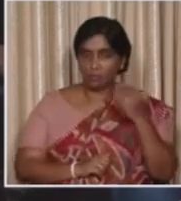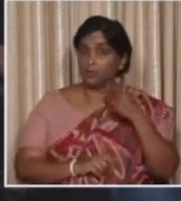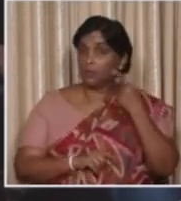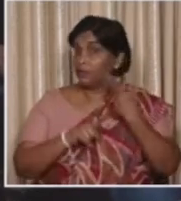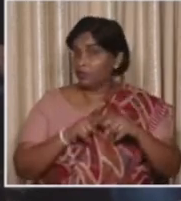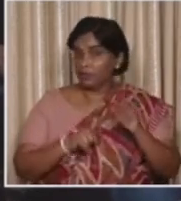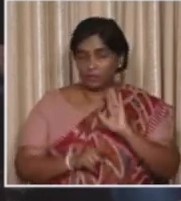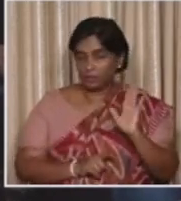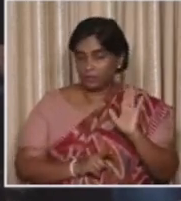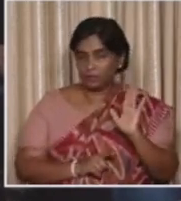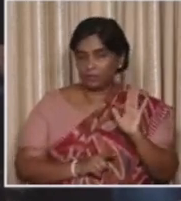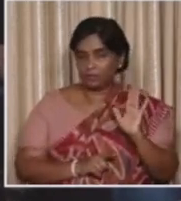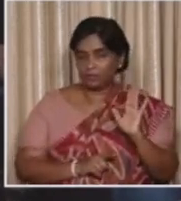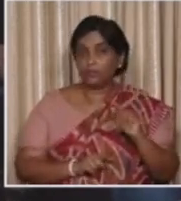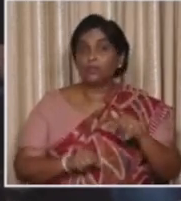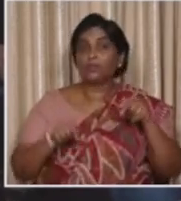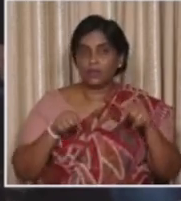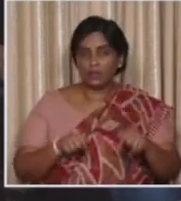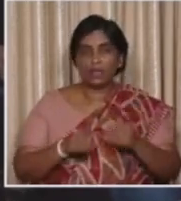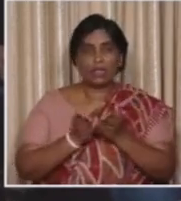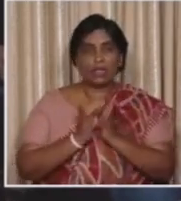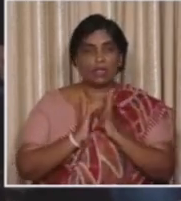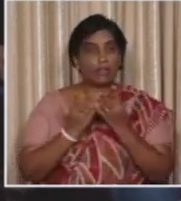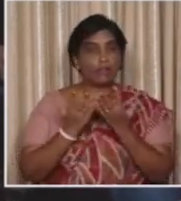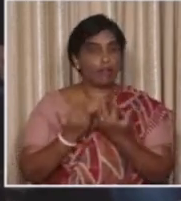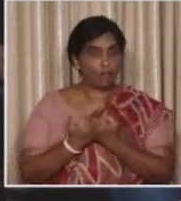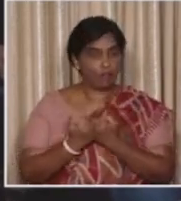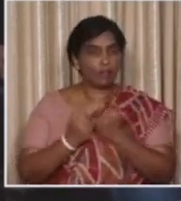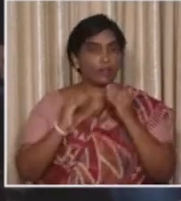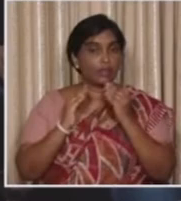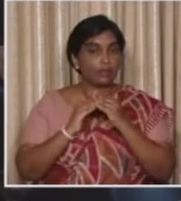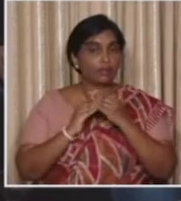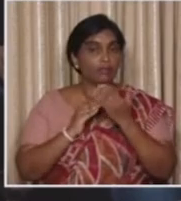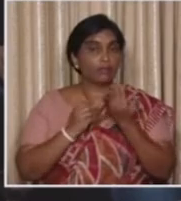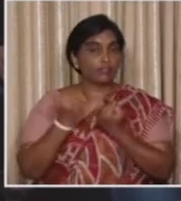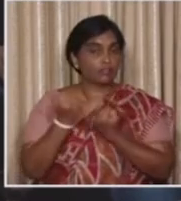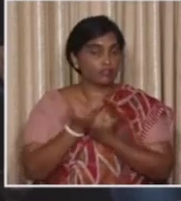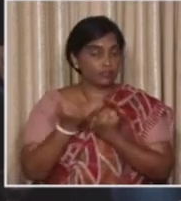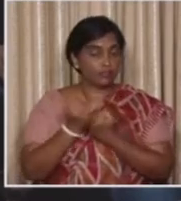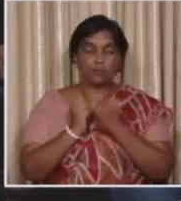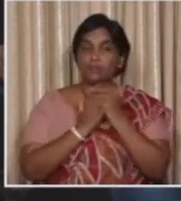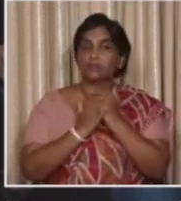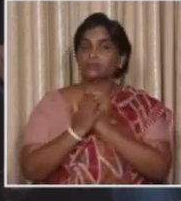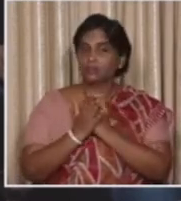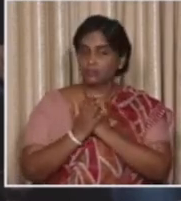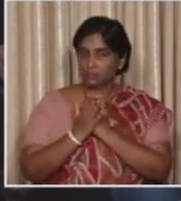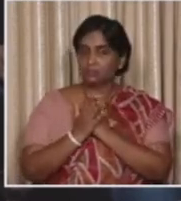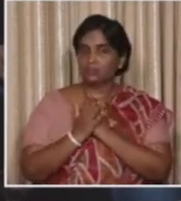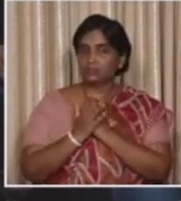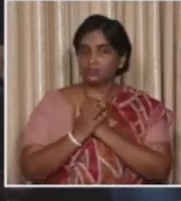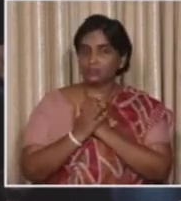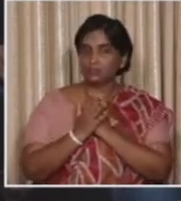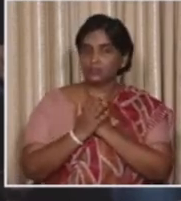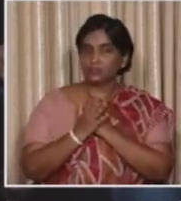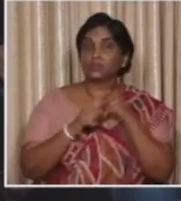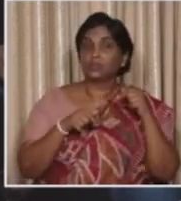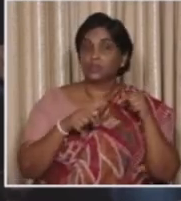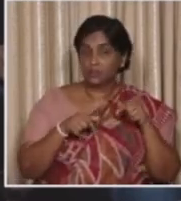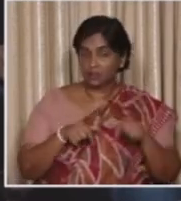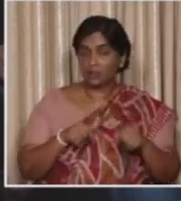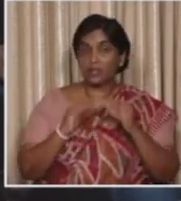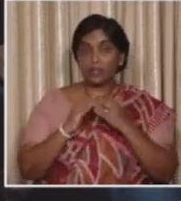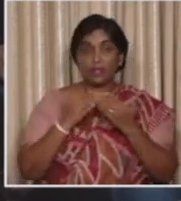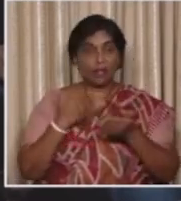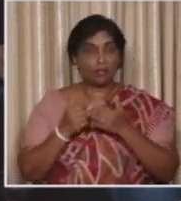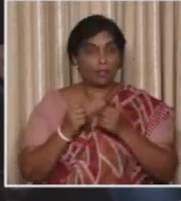විතරක් නෙමෙයි, දැන් මේ ඉන්දියාවෙන් ලැබිච්ච නිවාස ආධාර වැඩසටහන යටතේ දැන් මේ නිවාස